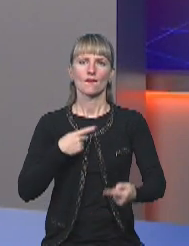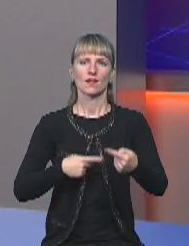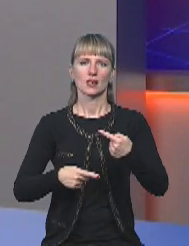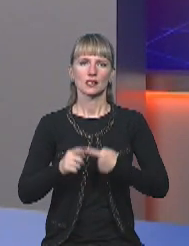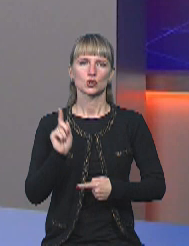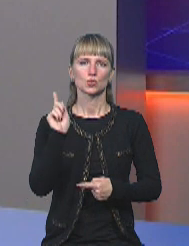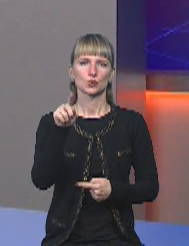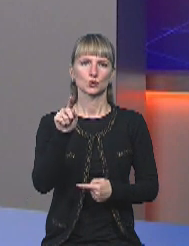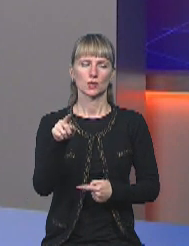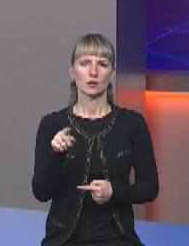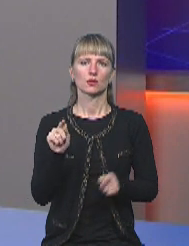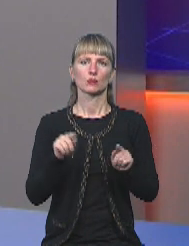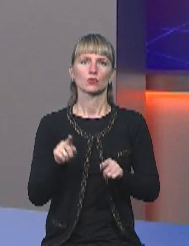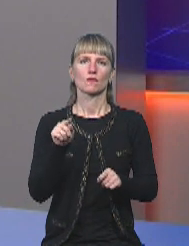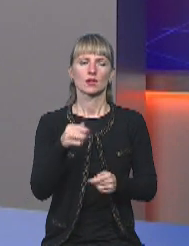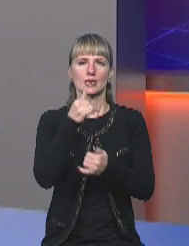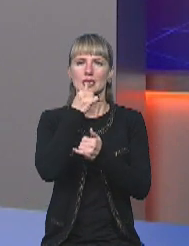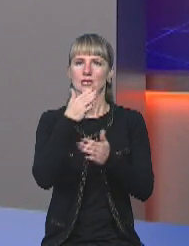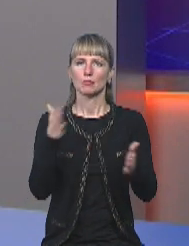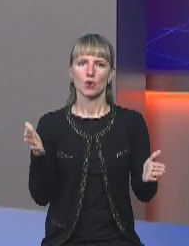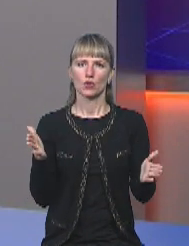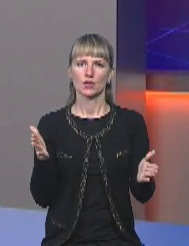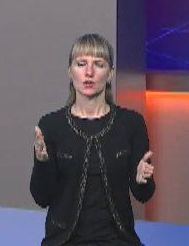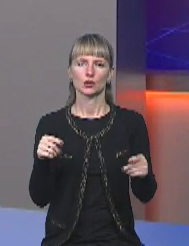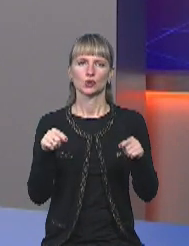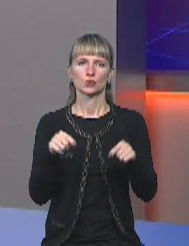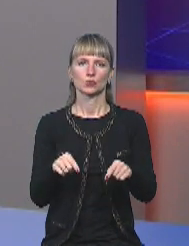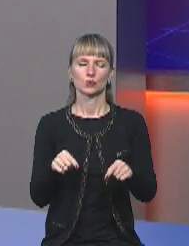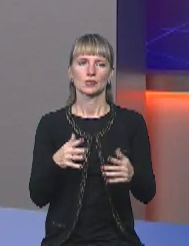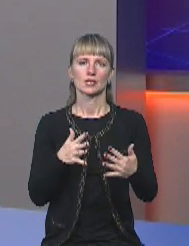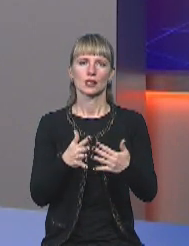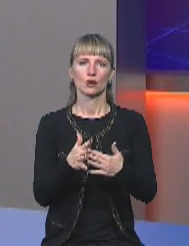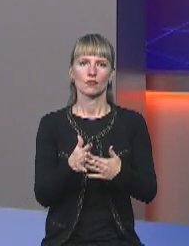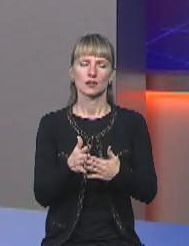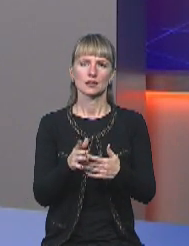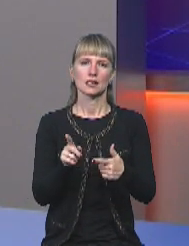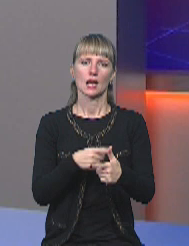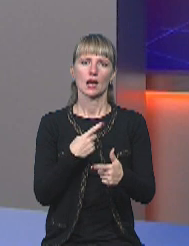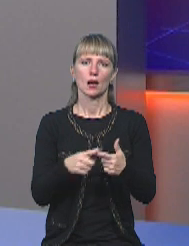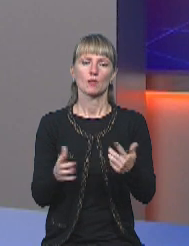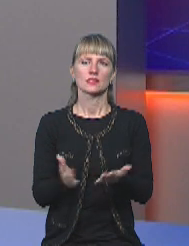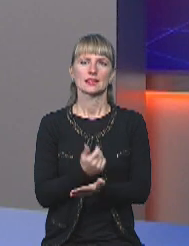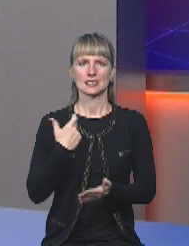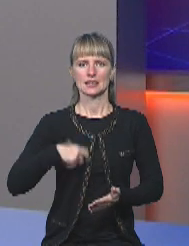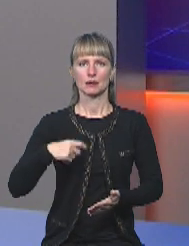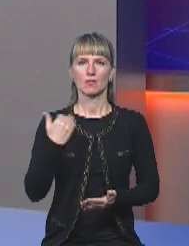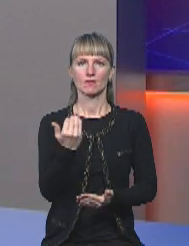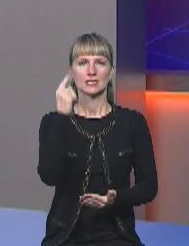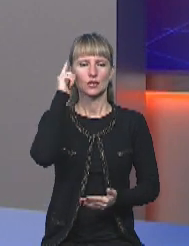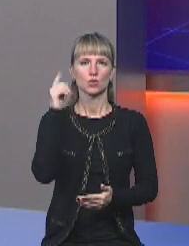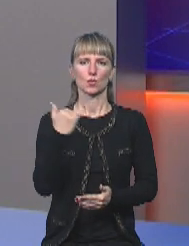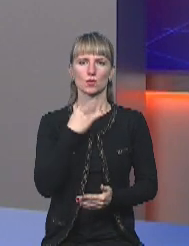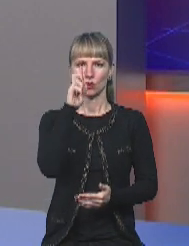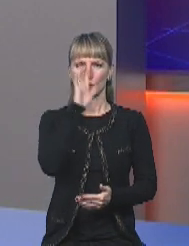повертаються туди, тому що вони не змогли тут інтегруватися або знайти себе. Ви знаєте, що в нас в